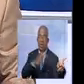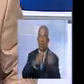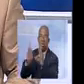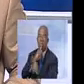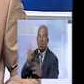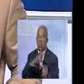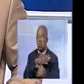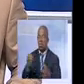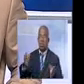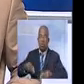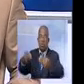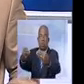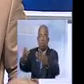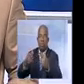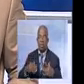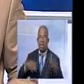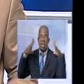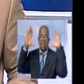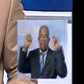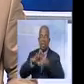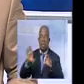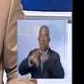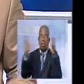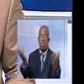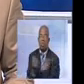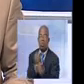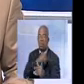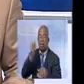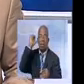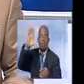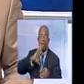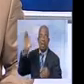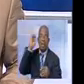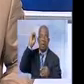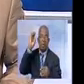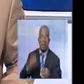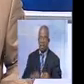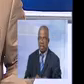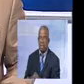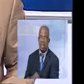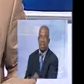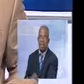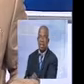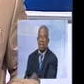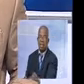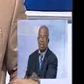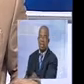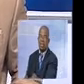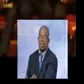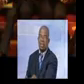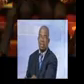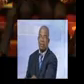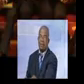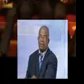présentées à la présidente du Comité national, la première dame, Madame Dominique Ouattara. Viviane